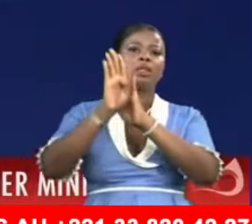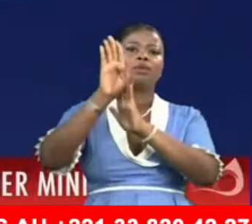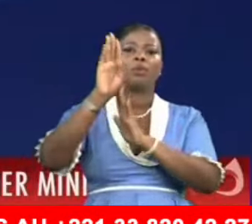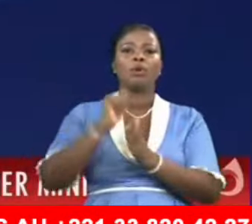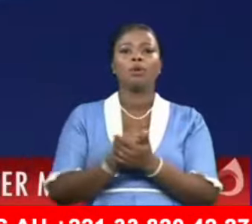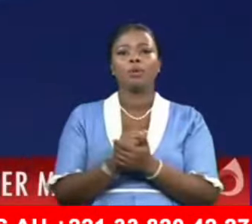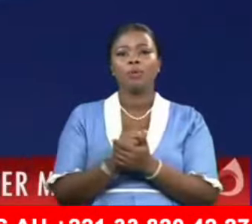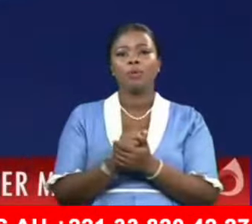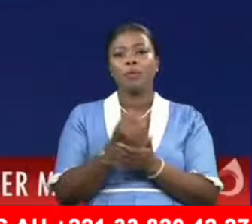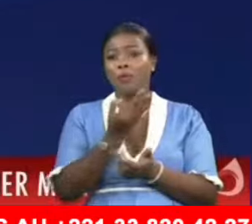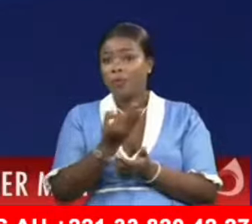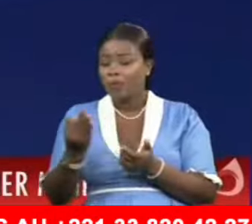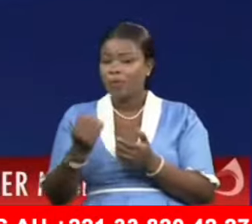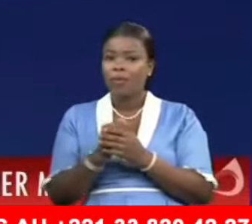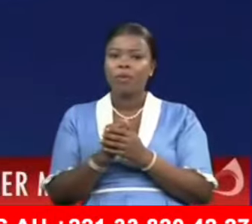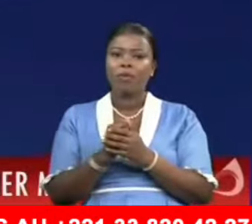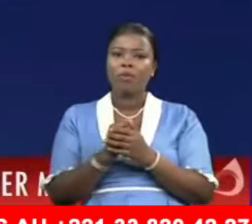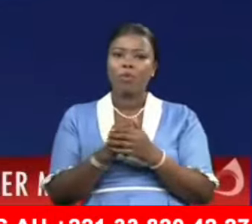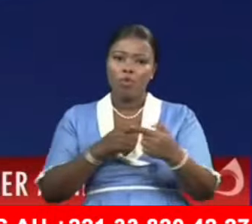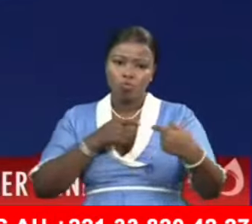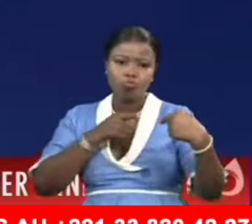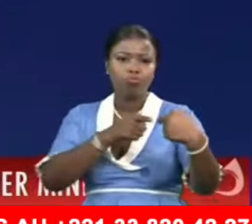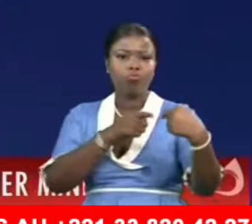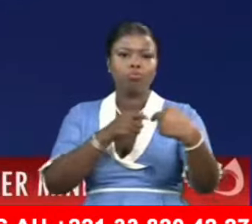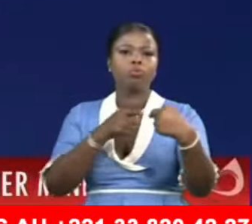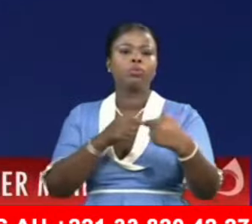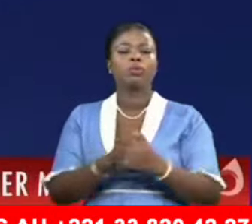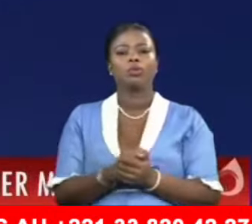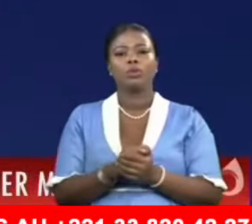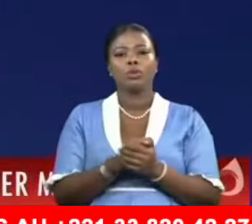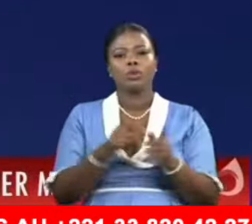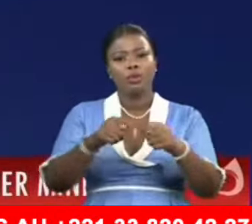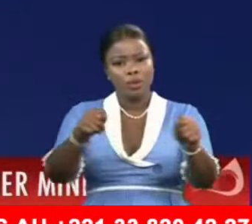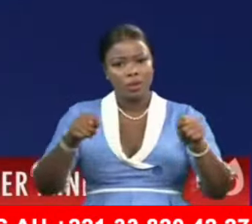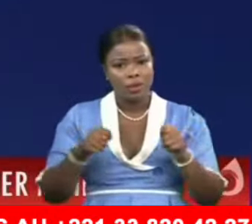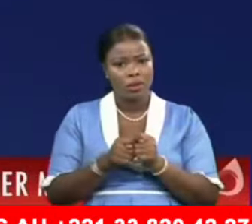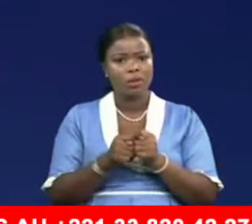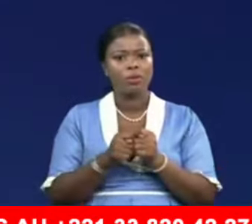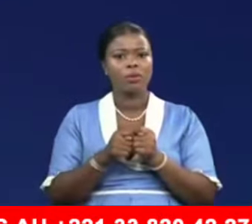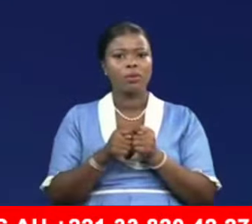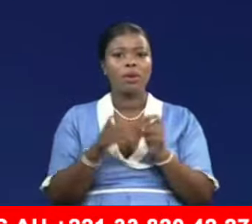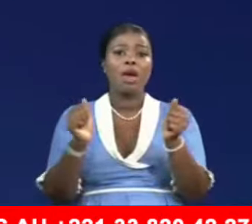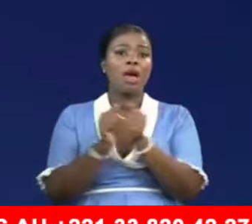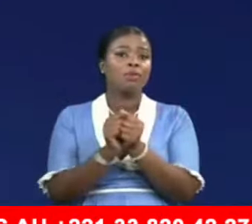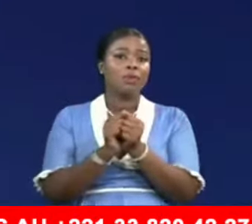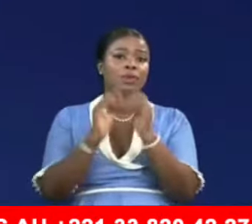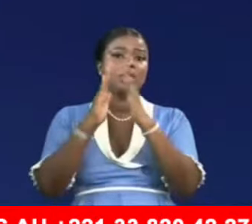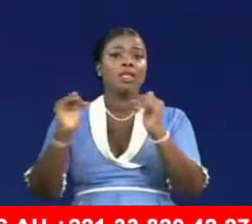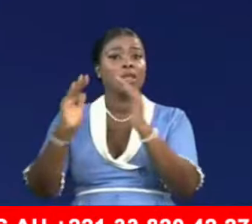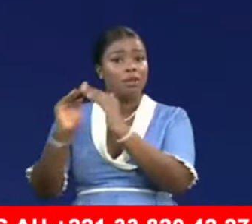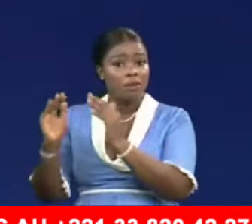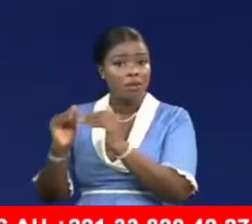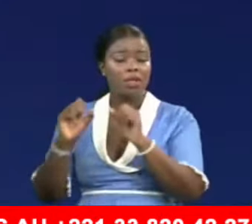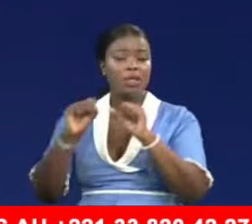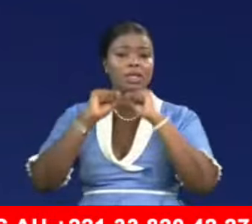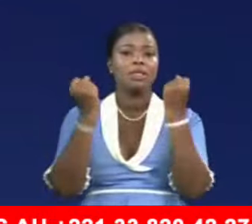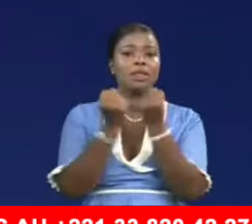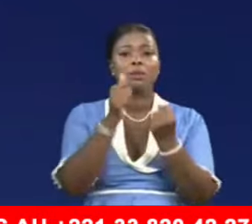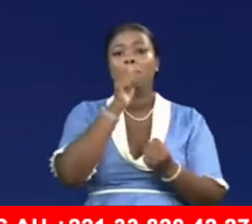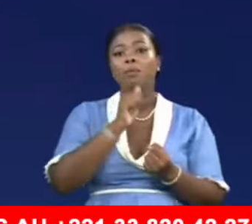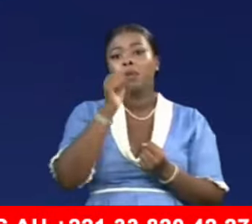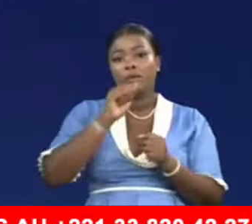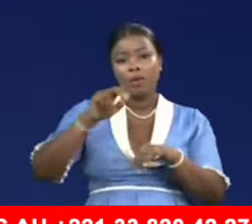filières compétitive de pôles territoire via avec des villes épicentres et un secteur privé